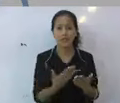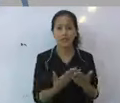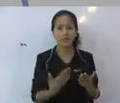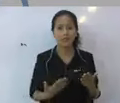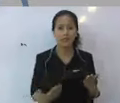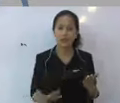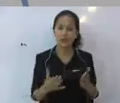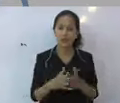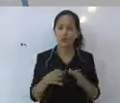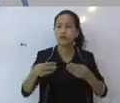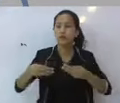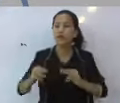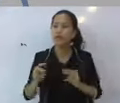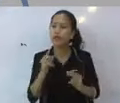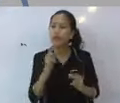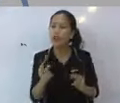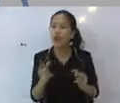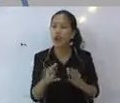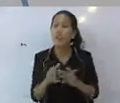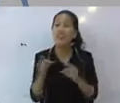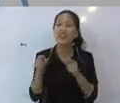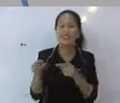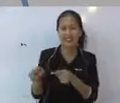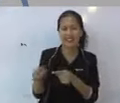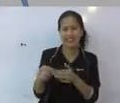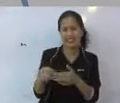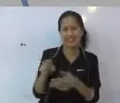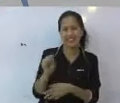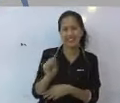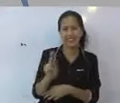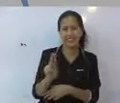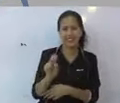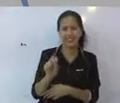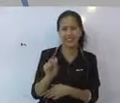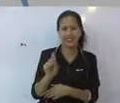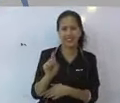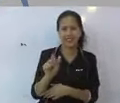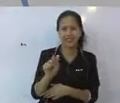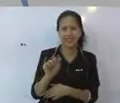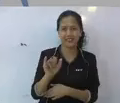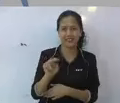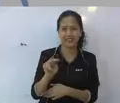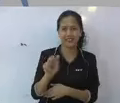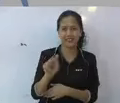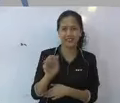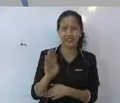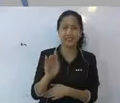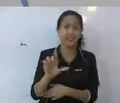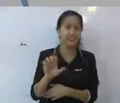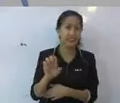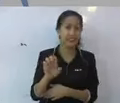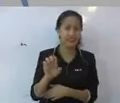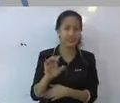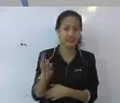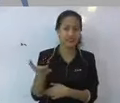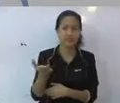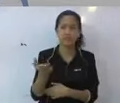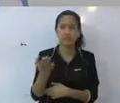na sustainable yung ating certain diet. Okay? So I'm sure ano naman yung mga yan,